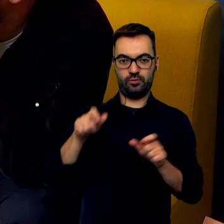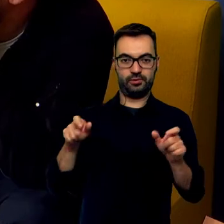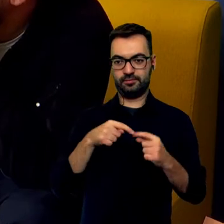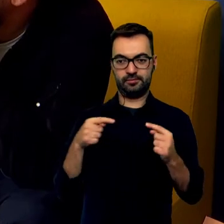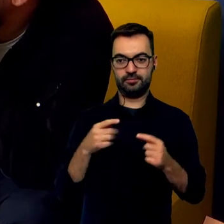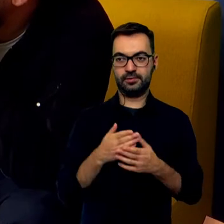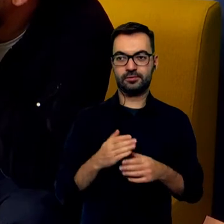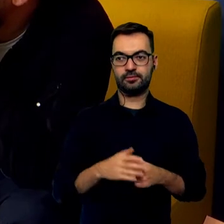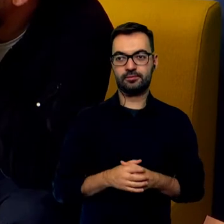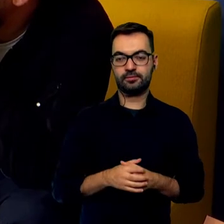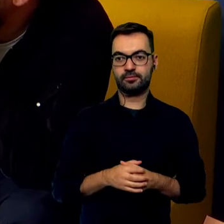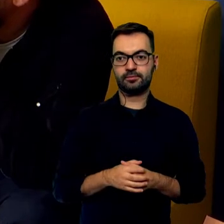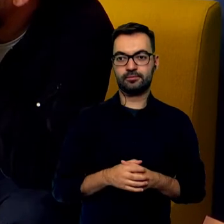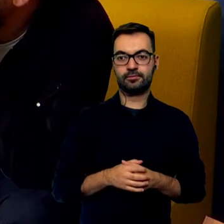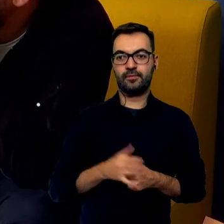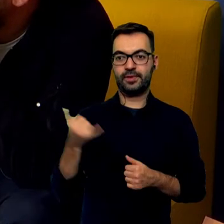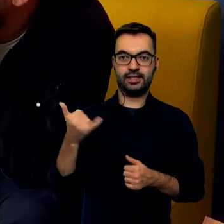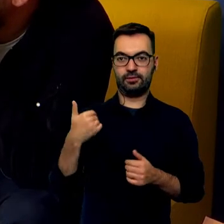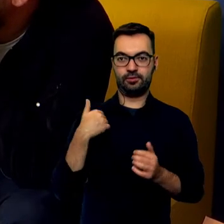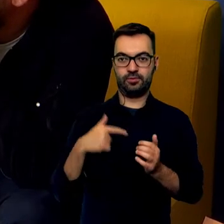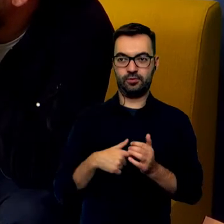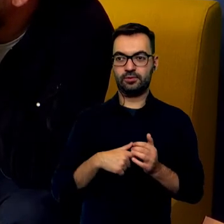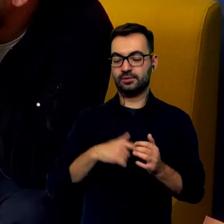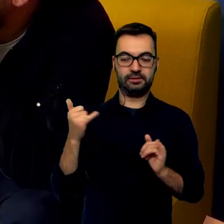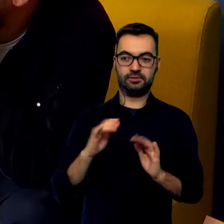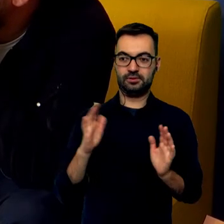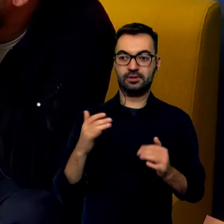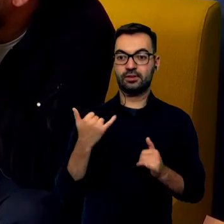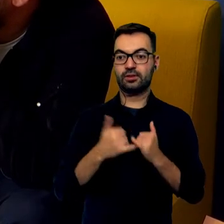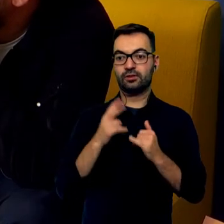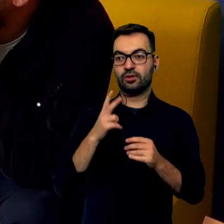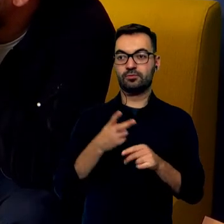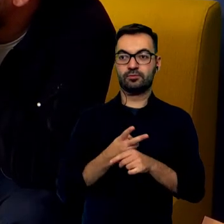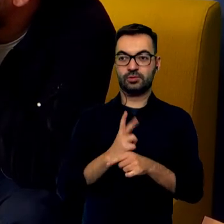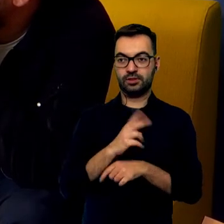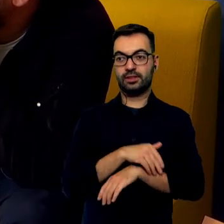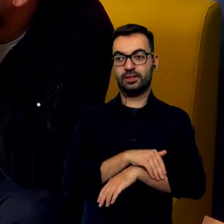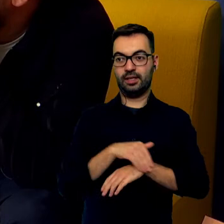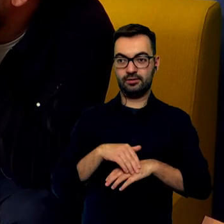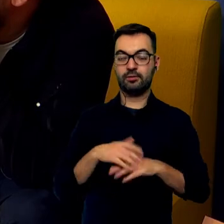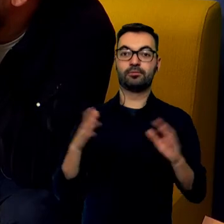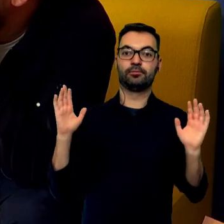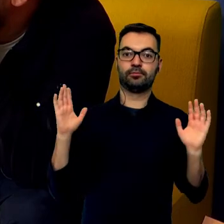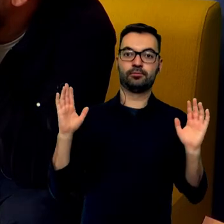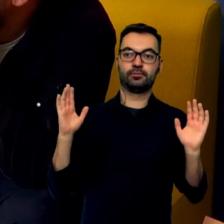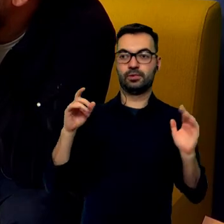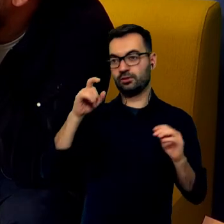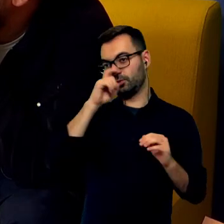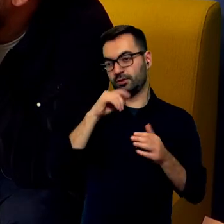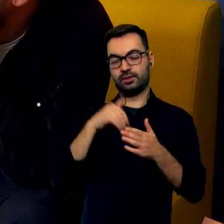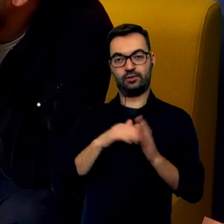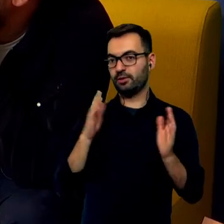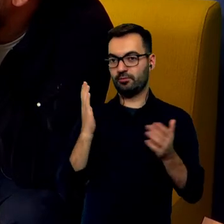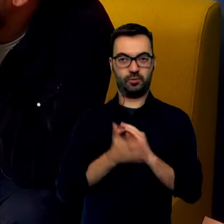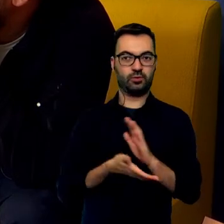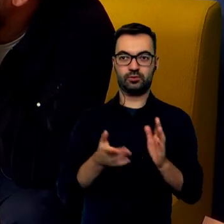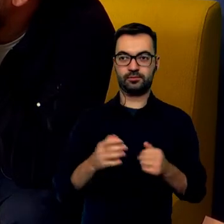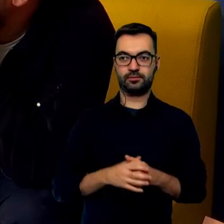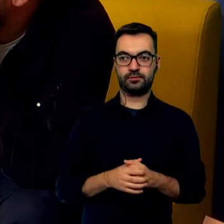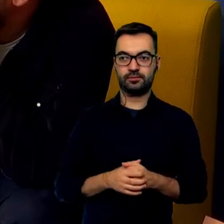dwóch osób. Tak. I zawsze tak było. Jeżeli ktoś przekraczał tą granicę, no to było to złe postępowanie,